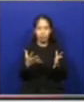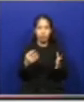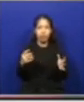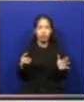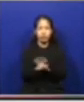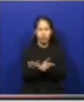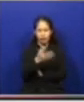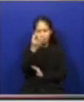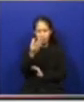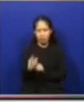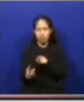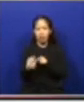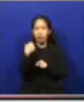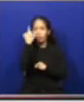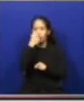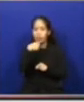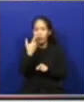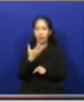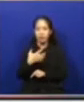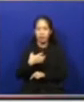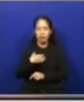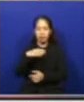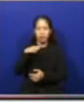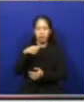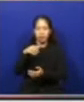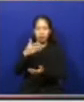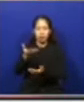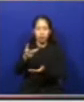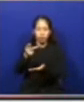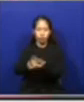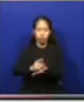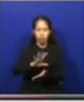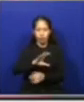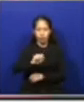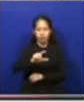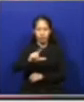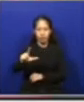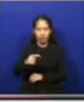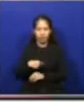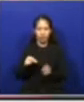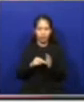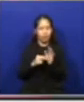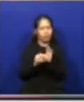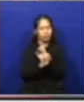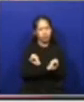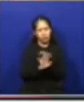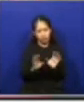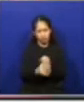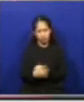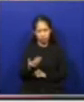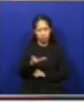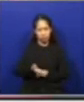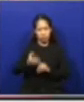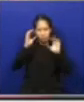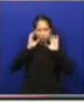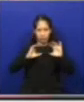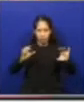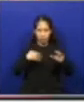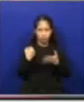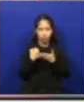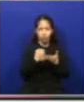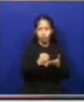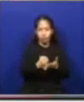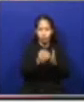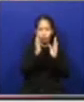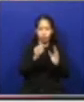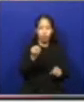คะที่จะได้มีโอกาสแตะเงิน 500,000 ล้านบาทนี้นะคะมันชัดเจนมากว่าท่านอุ้มคนรวยมันชัดเจนมากที่ท่านตั